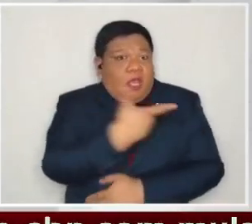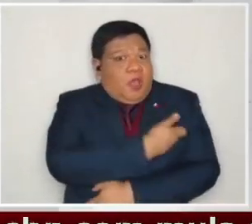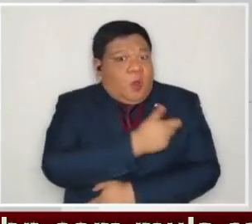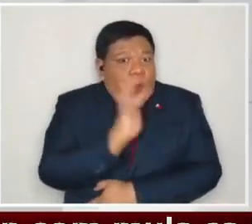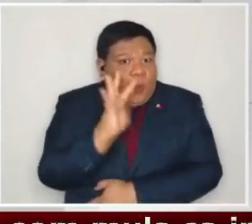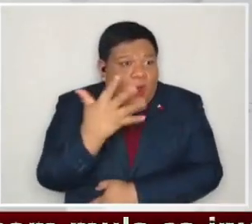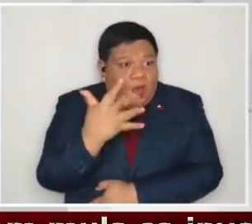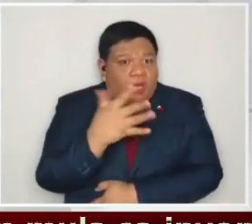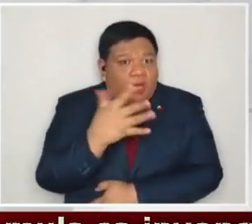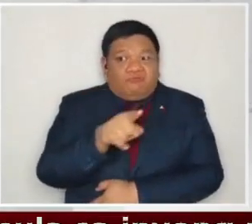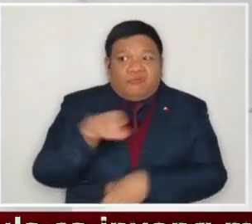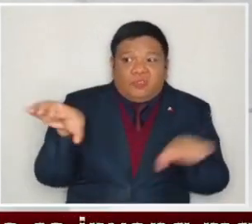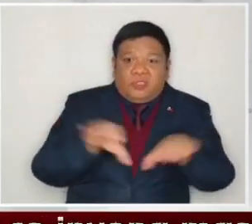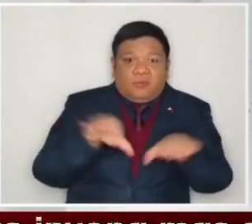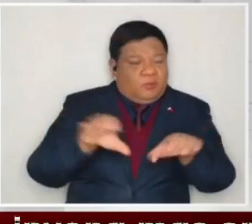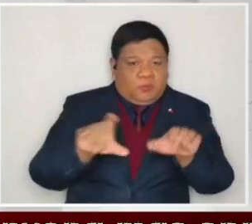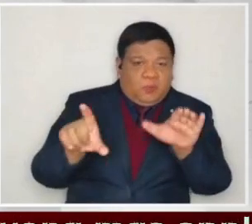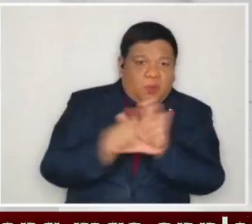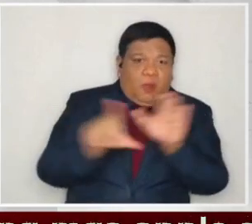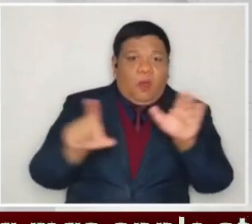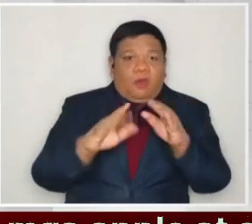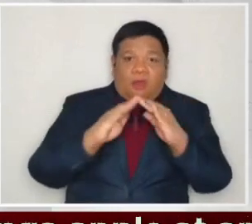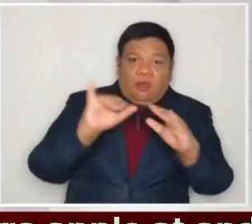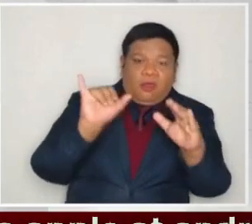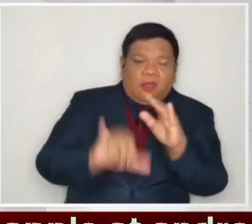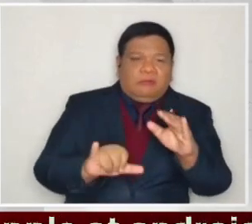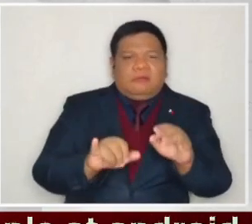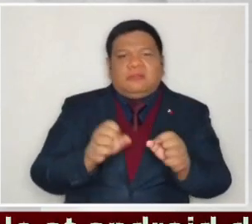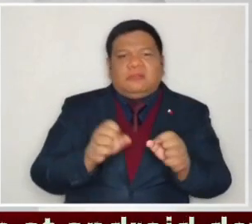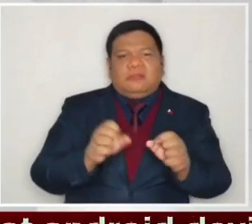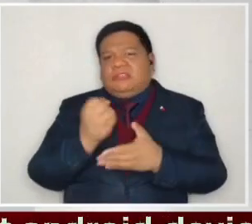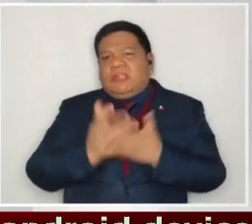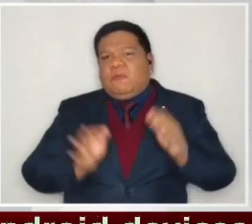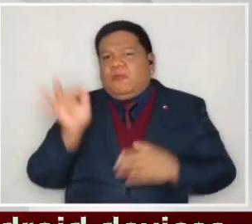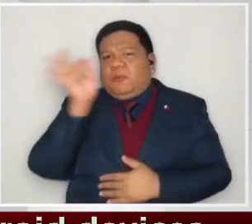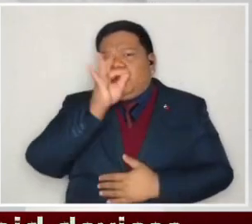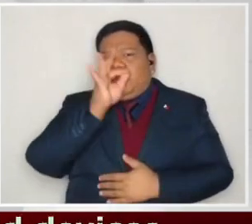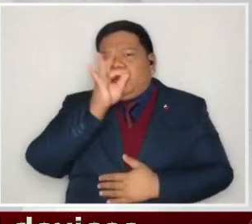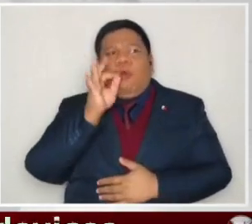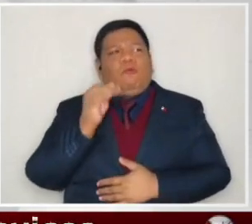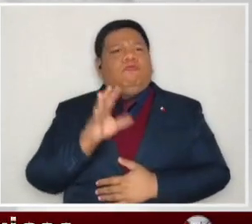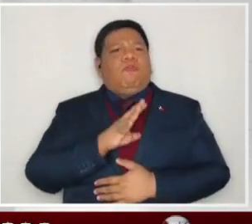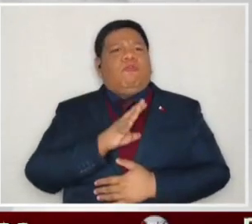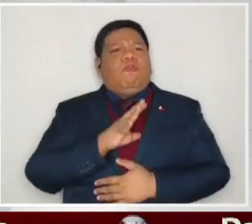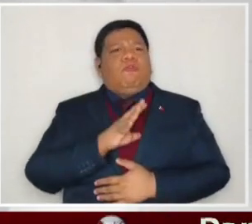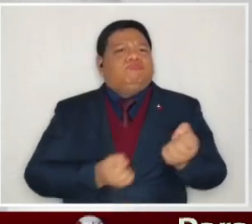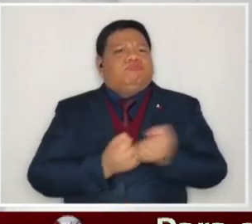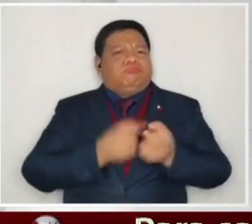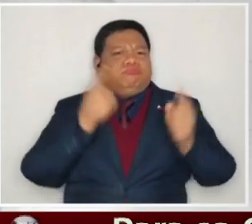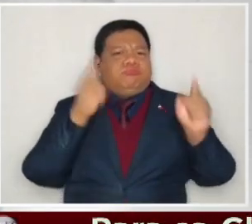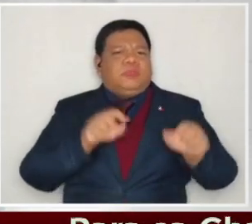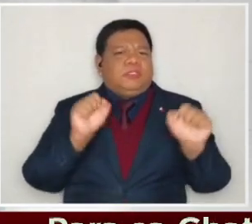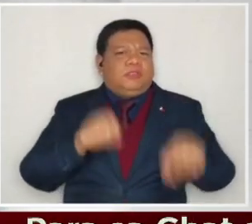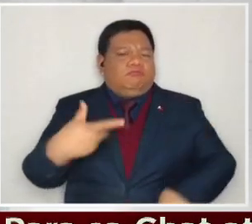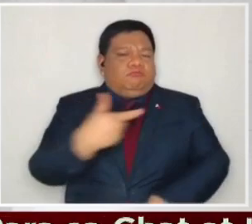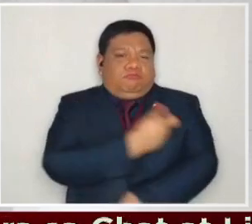trabaho at stay at home muna ang ilang Pinoy sa France, pabor na mabakunahan. Bilang isang